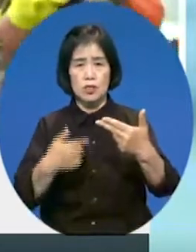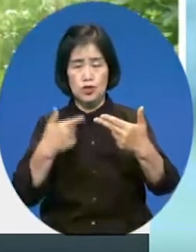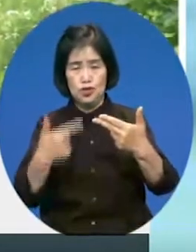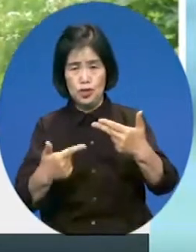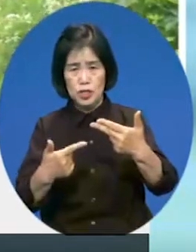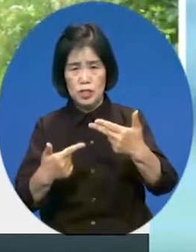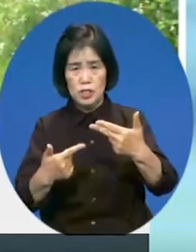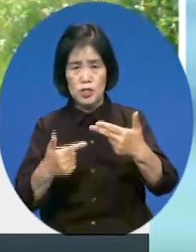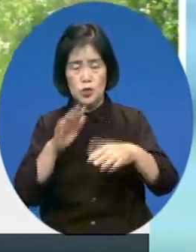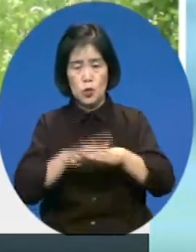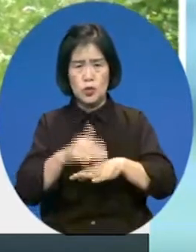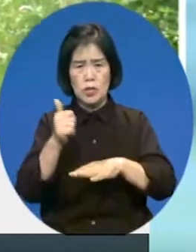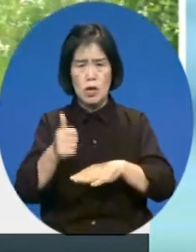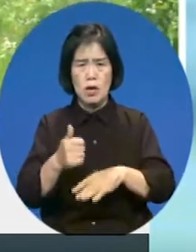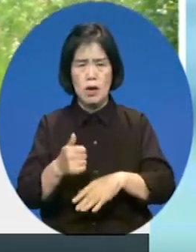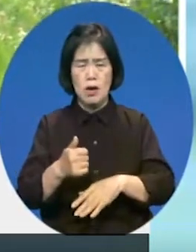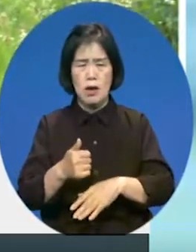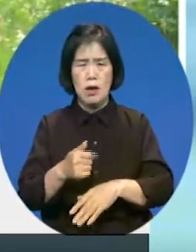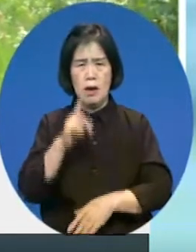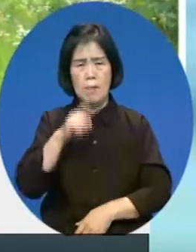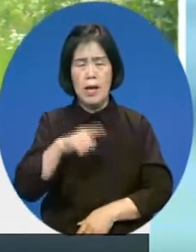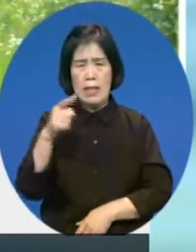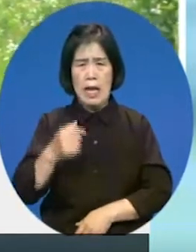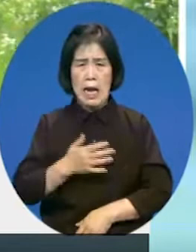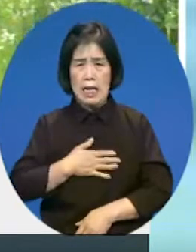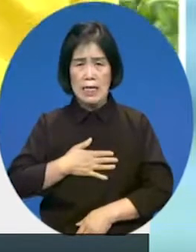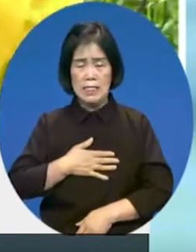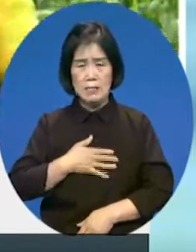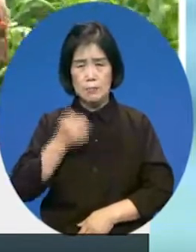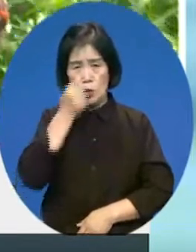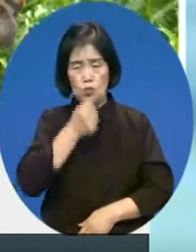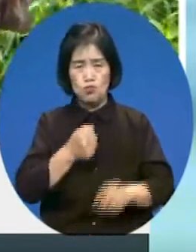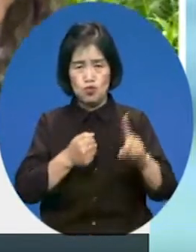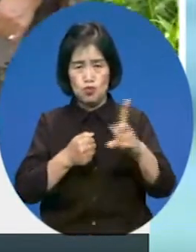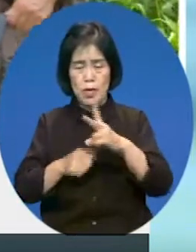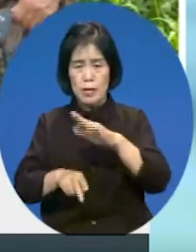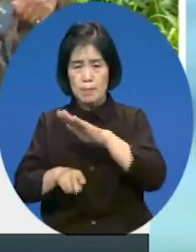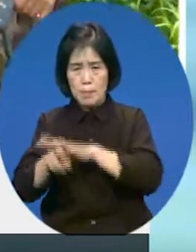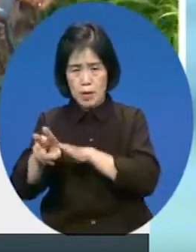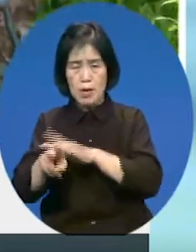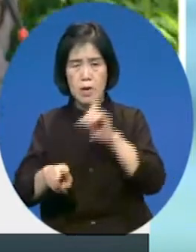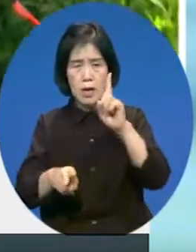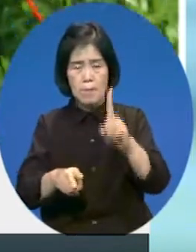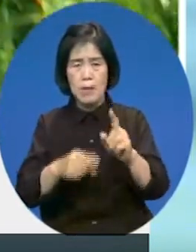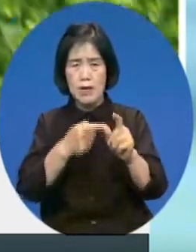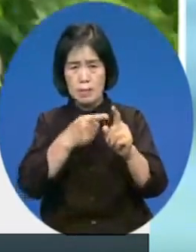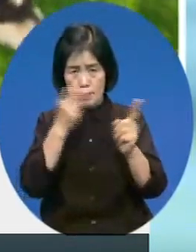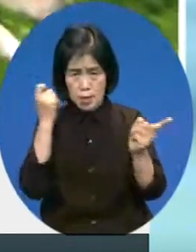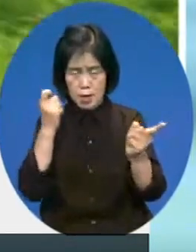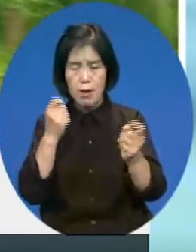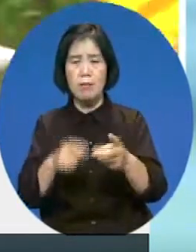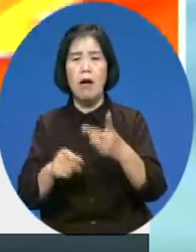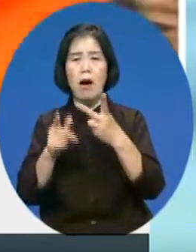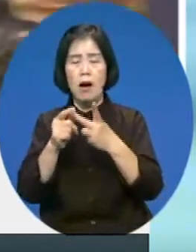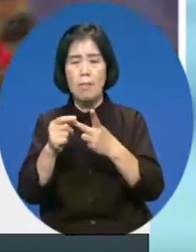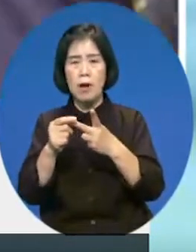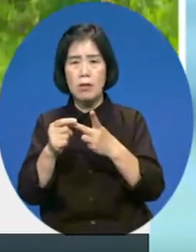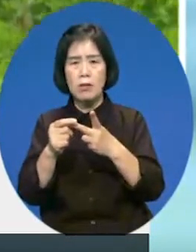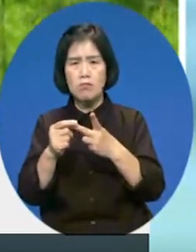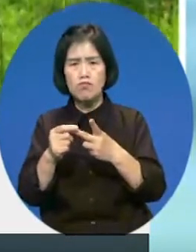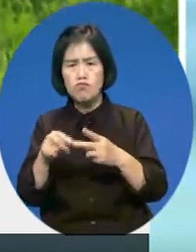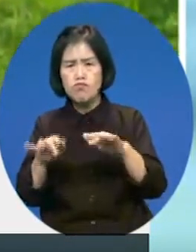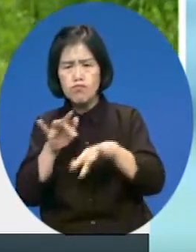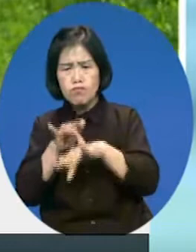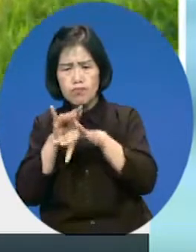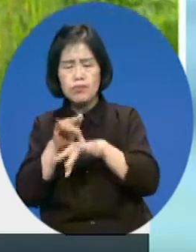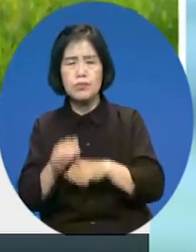농장에서 100kg째 반달가슴곰 두 마리가 탈출한 후 방개 단계 한 마리 살았지만 남은 한 마리 행방이 좀 묘연한 상태이지 않습니까? 현재